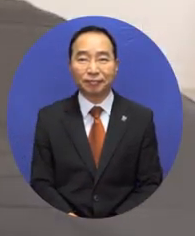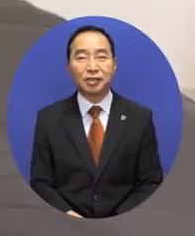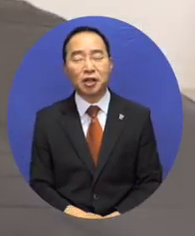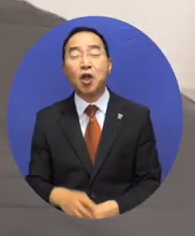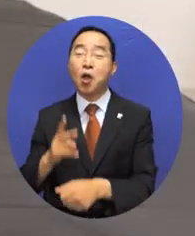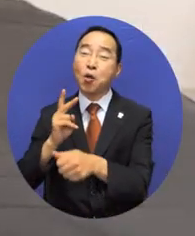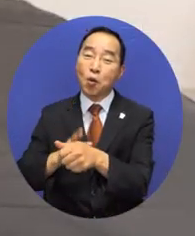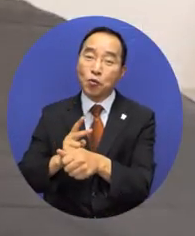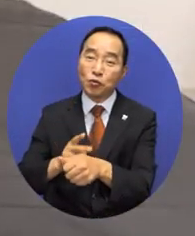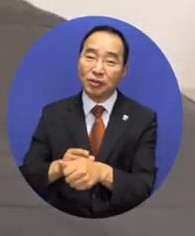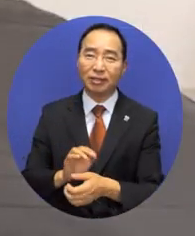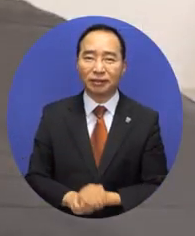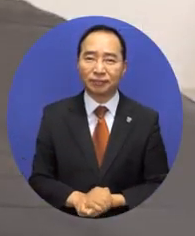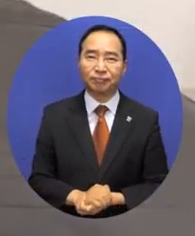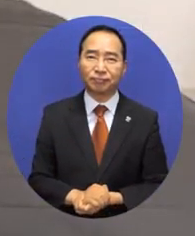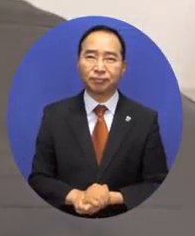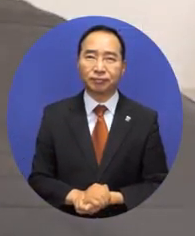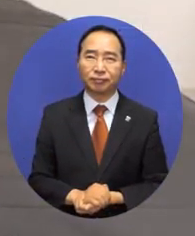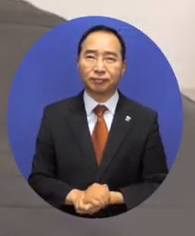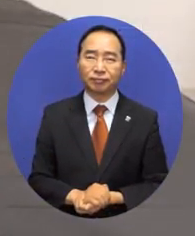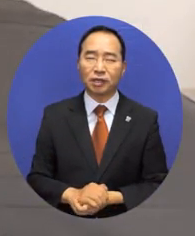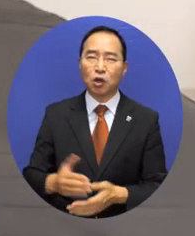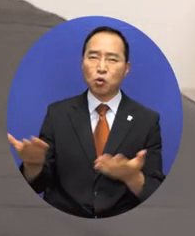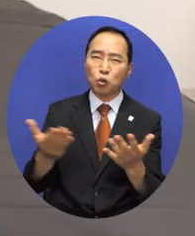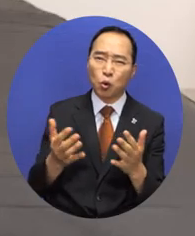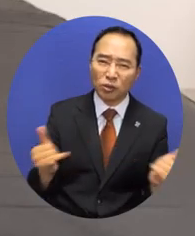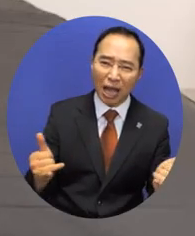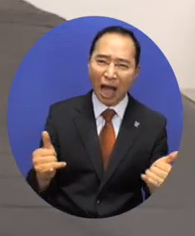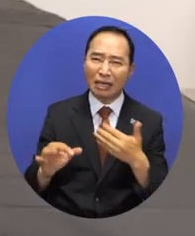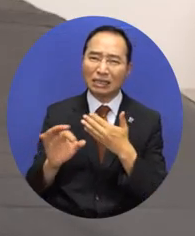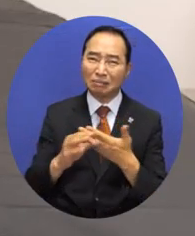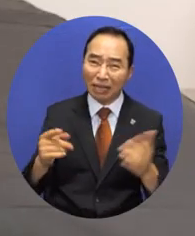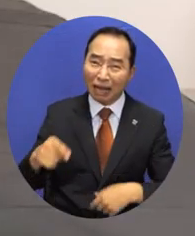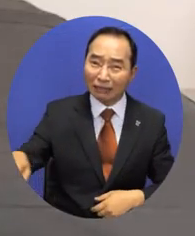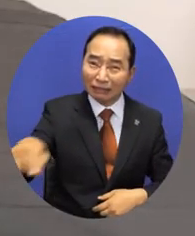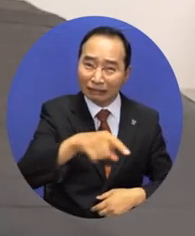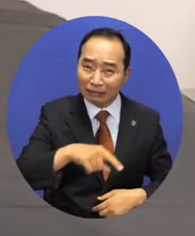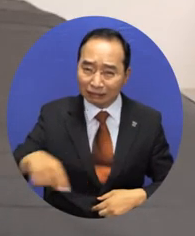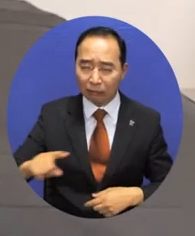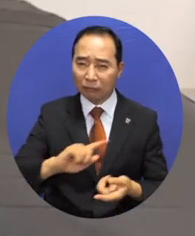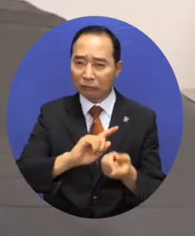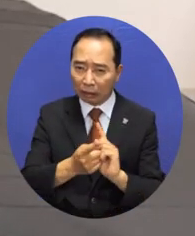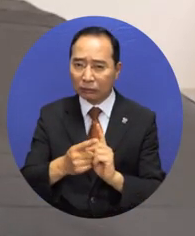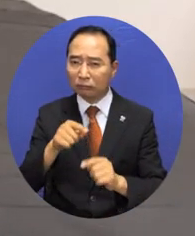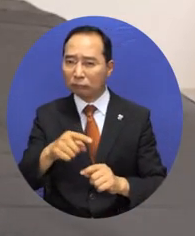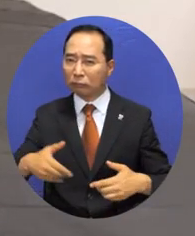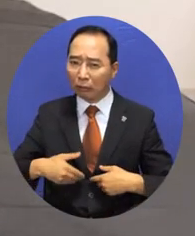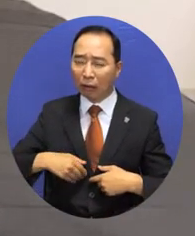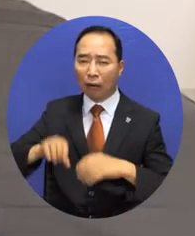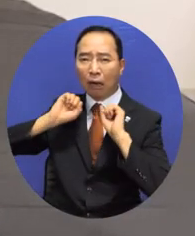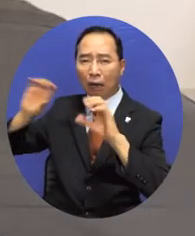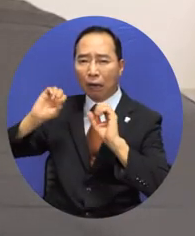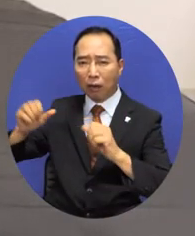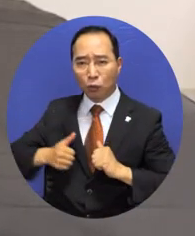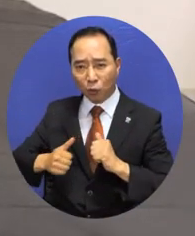교수님께서 현장에서 노동자분들과 같은 사회적 약자를 대변하는 말씀을 많이 해오신 것으로 알고